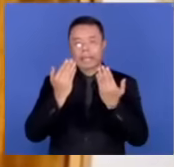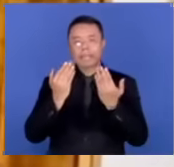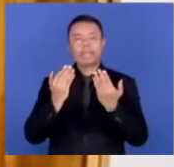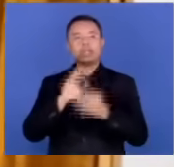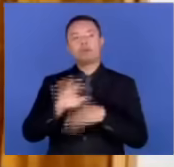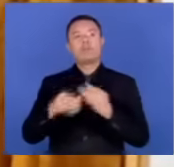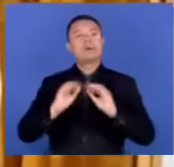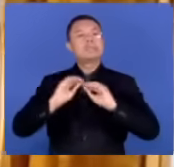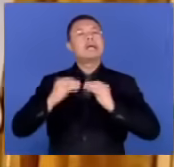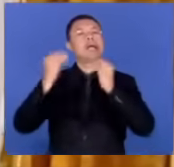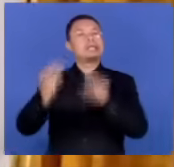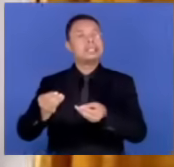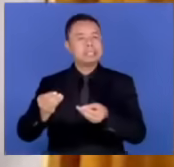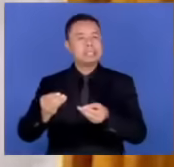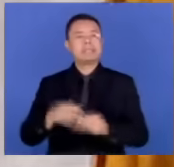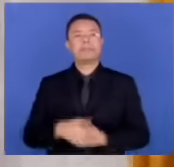pesantren.